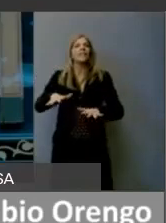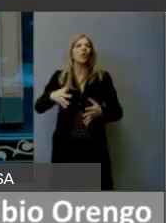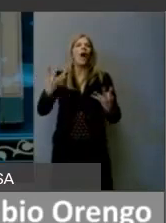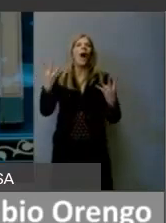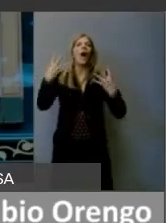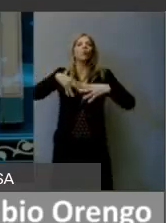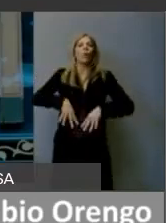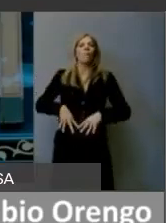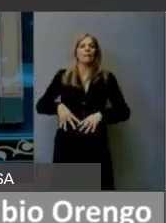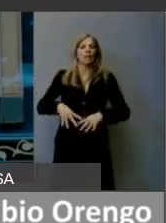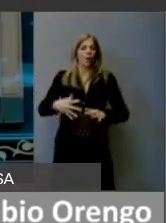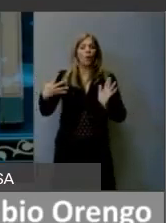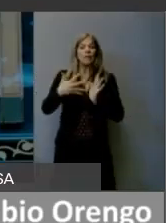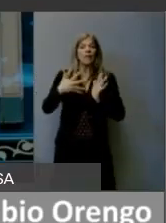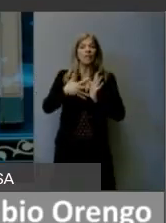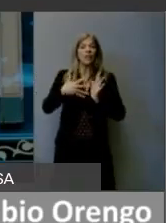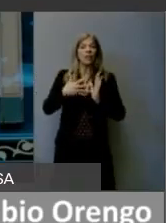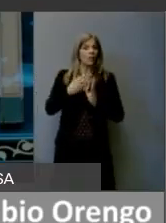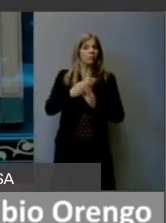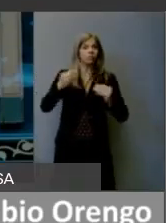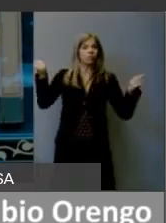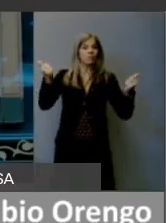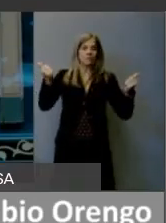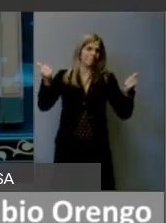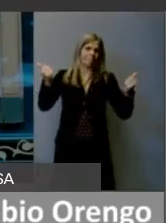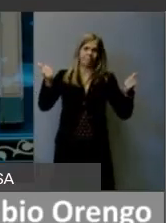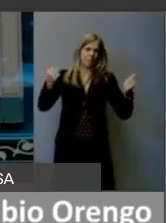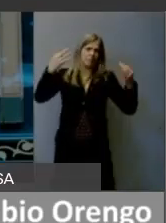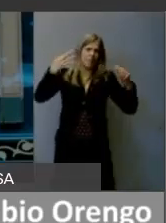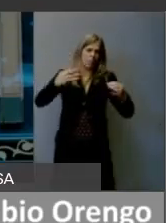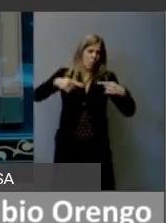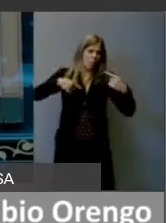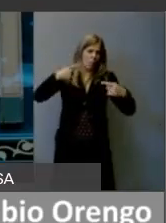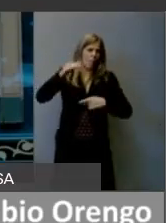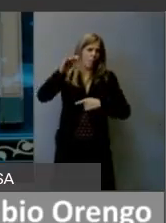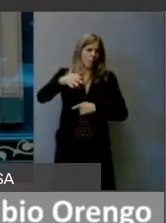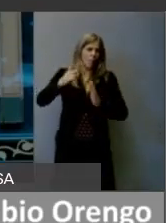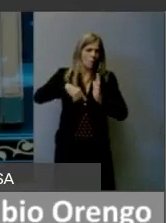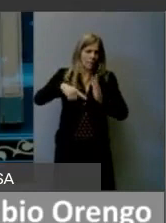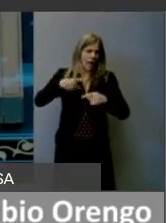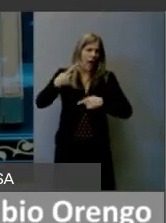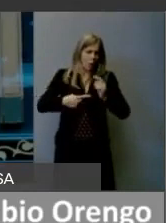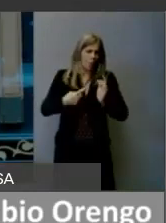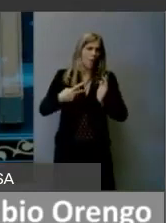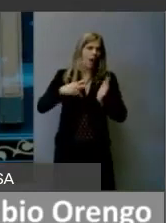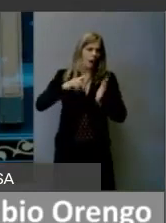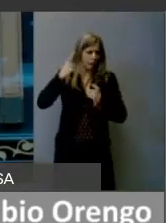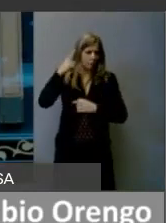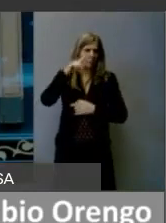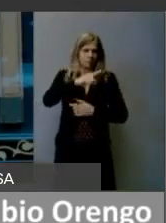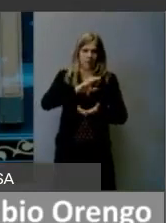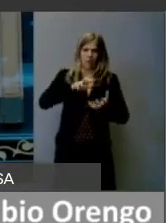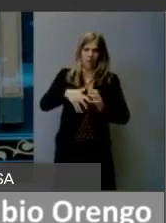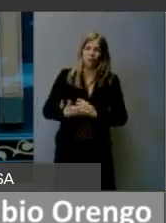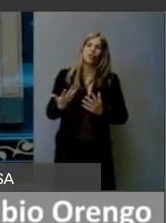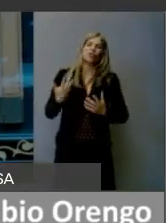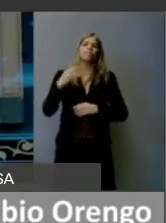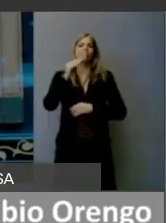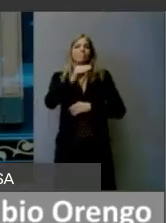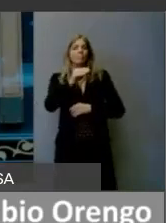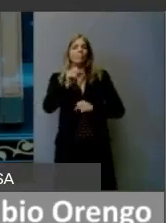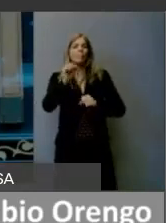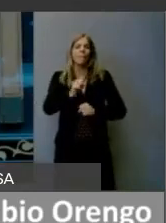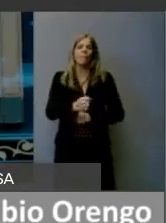dei commercianti che dovranno affrontare ancora mesi difficili, si impegnano il Sindaco e la Giunta ad attivare tutte le